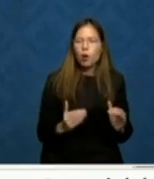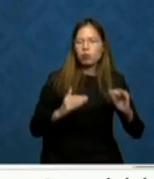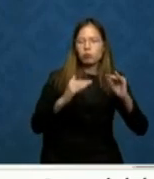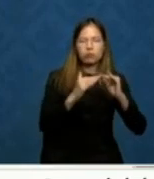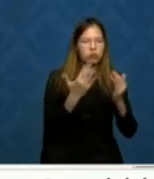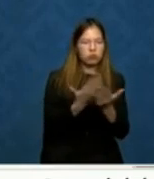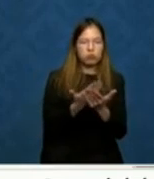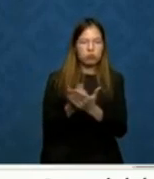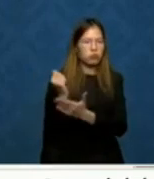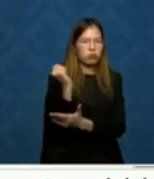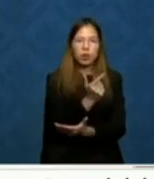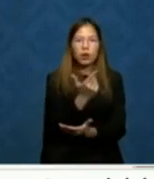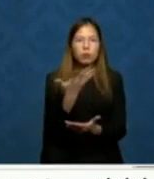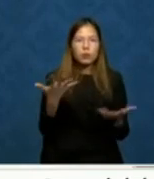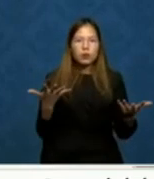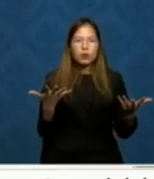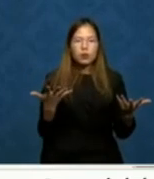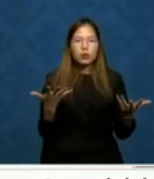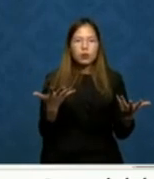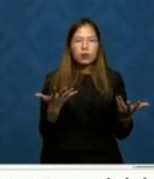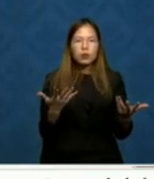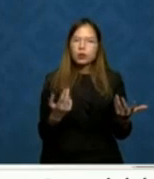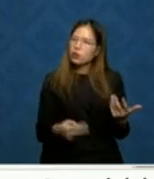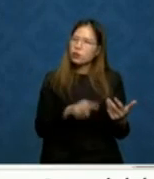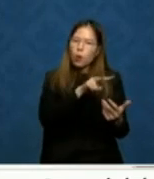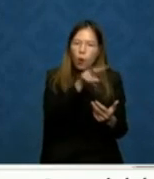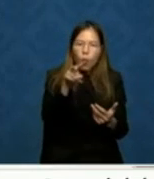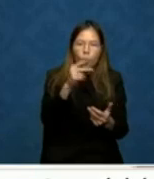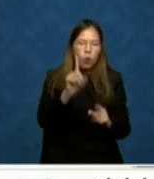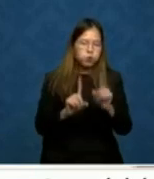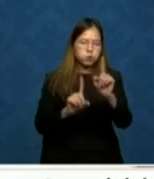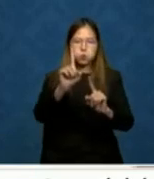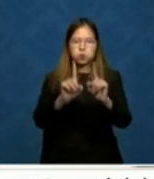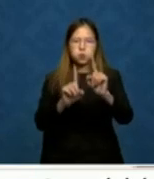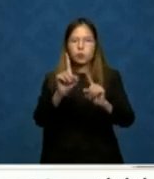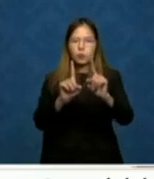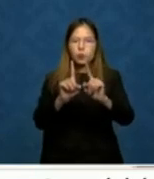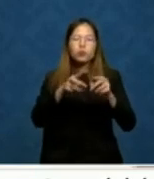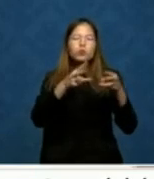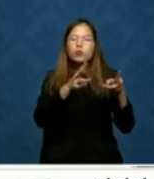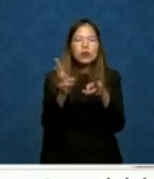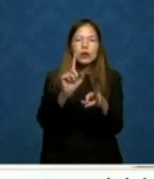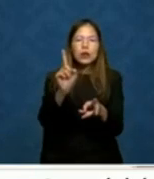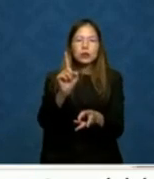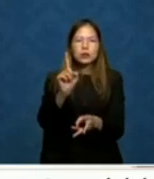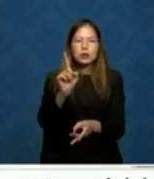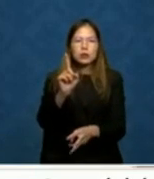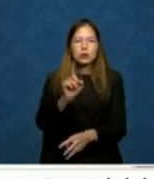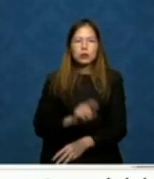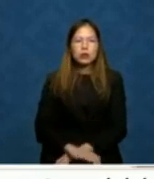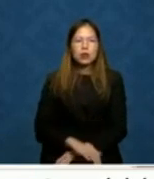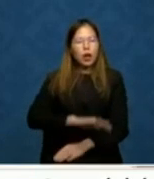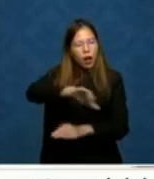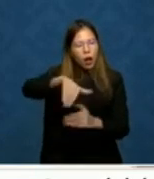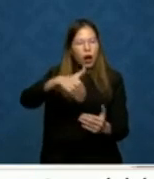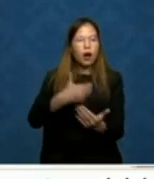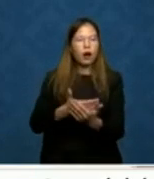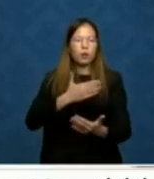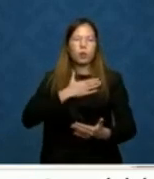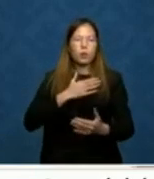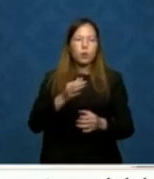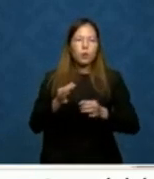ค่าตอบแทนผู้เสียหายตกลงท่านใช้สายตาอย่างไรในการวัดผู้เสียหายจากคดีถูกละเมิดทางเพศทั้งหมดทั้งมวลเนี่ยครับผม